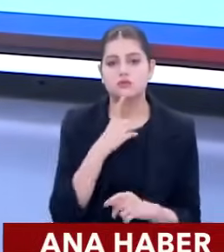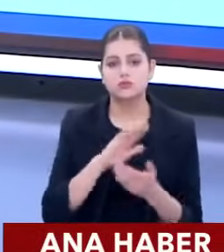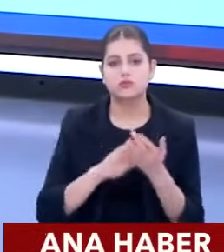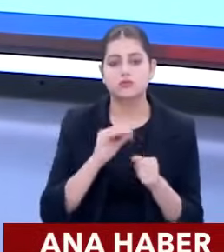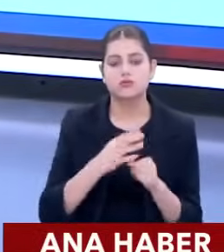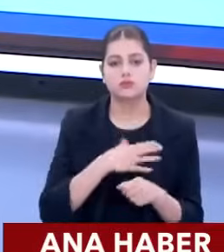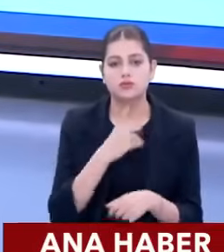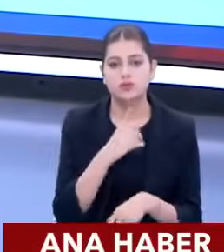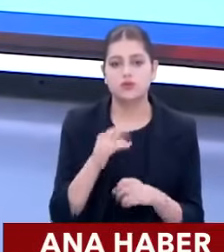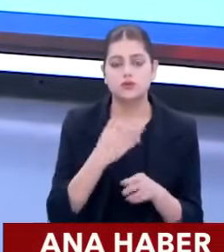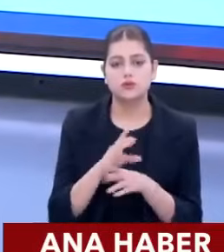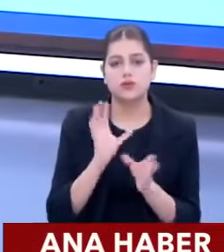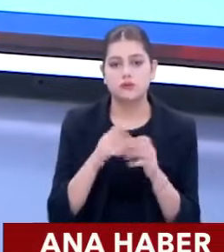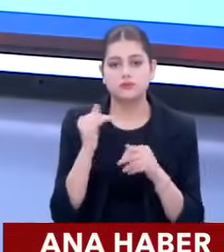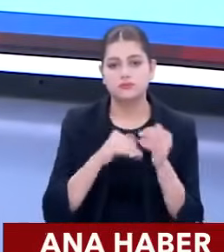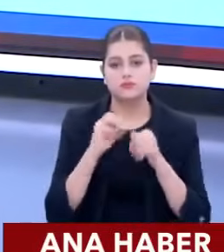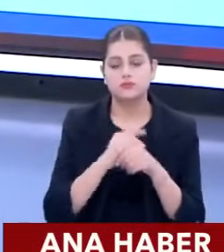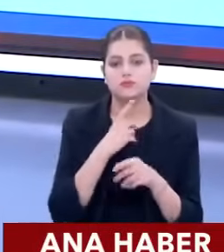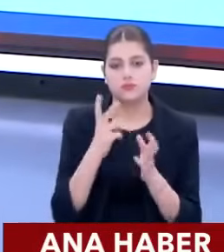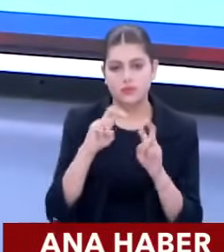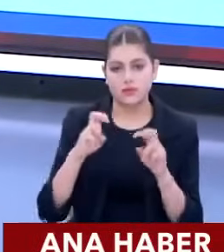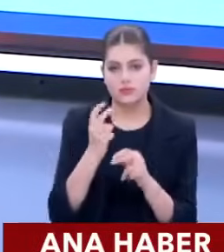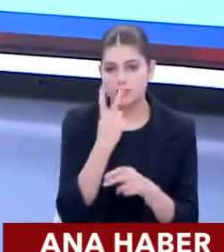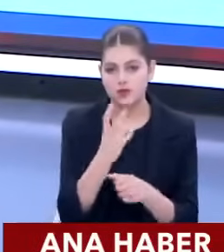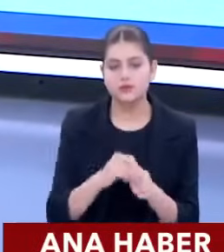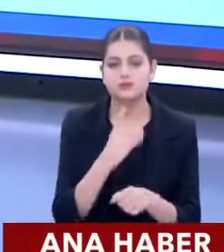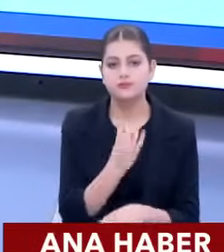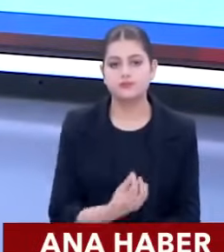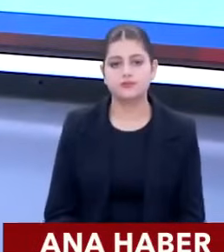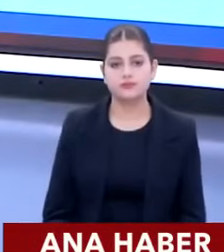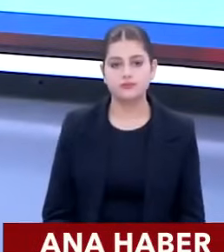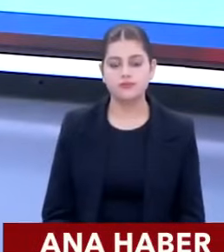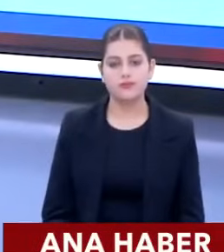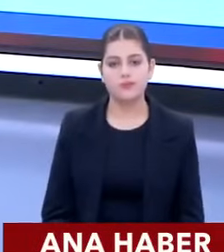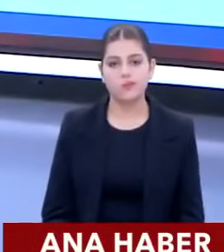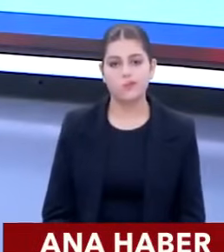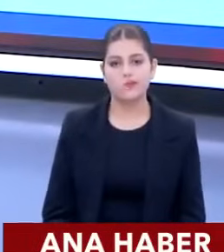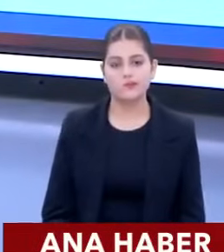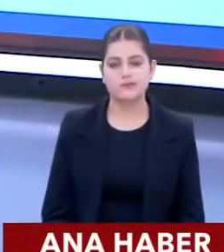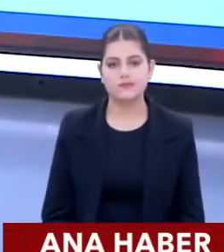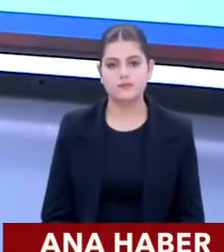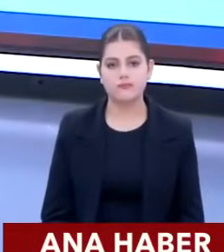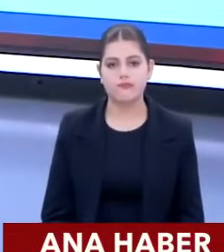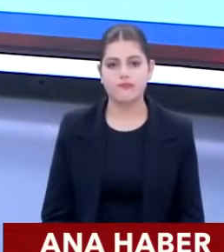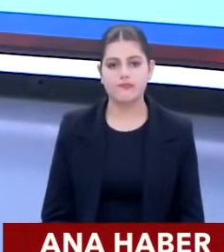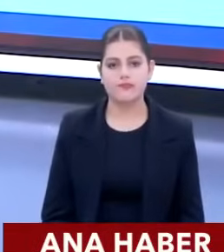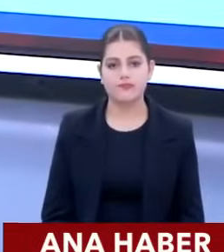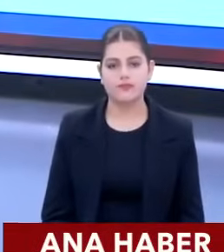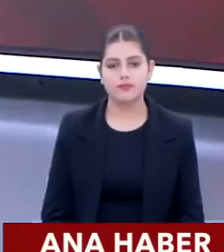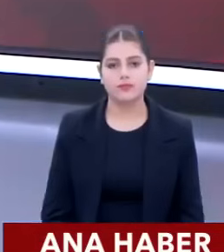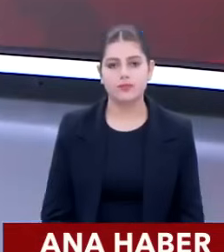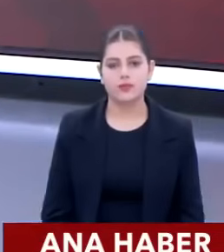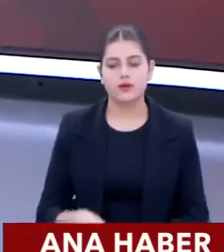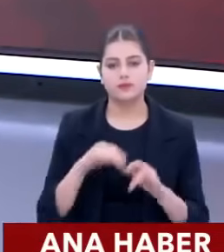düzenleme isteniyor O yüzden bir araya gelmişlerdir teferru rahatça Biraz sonra emeklilerinin Ee örgütle bir şekilde ki taleplerini ekranlarına